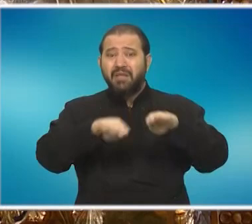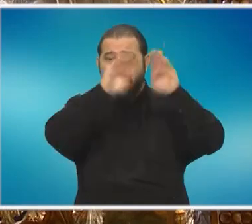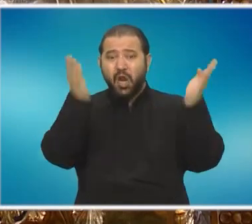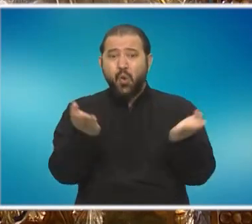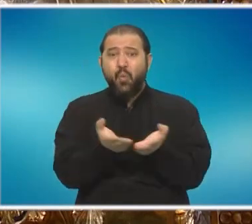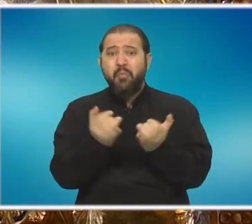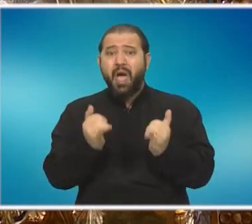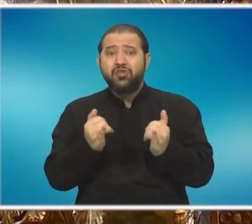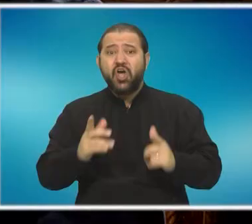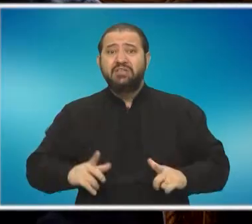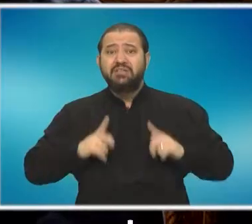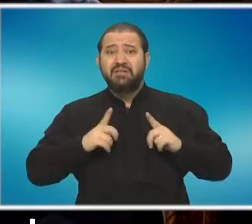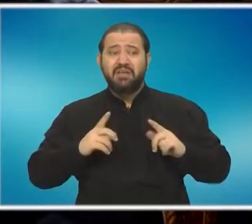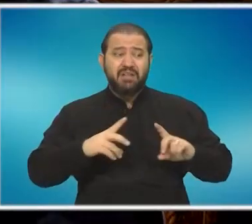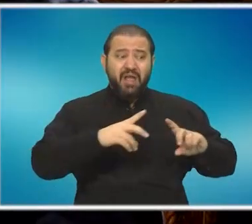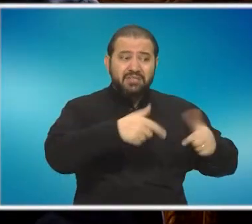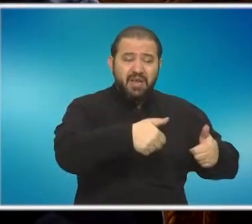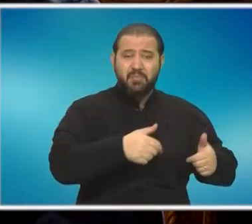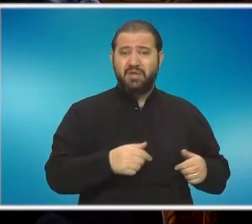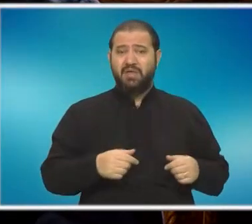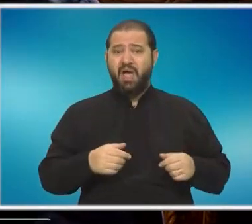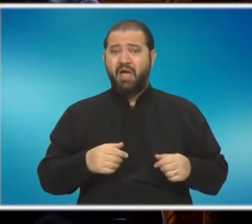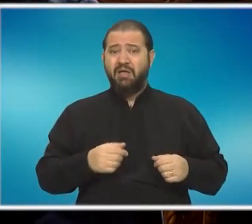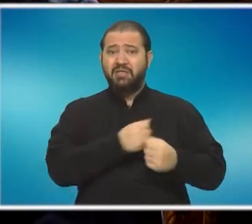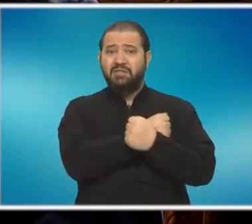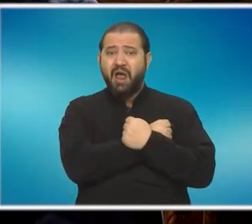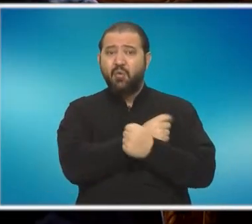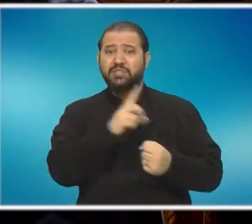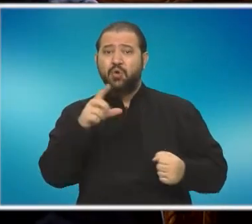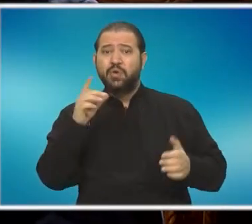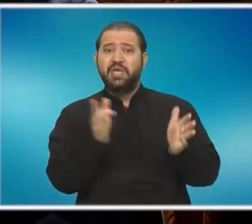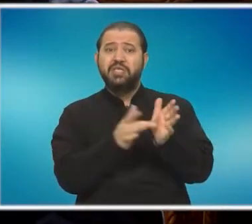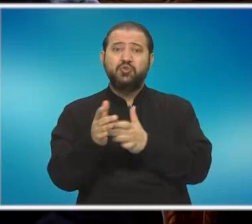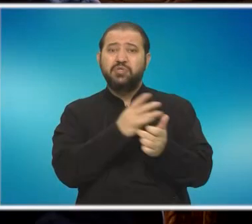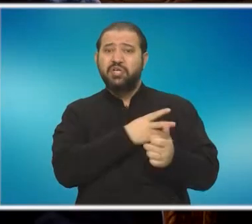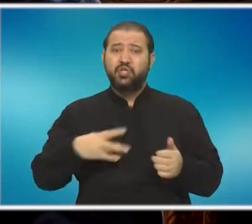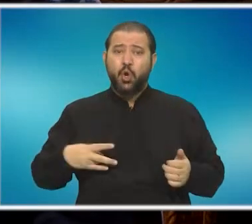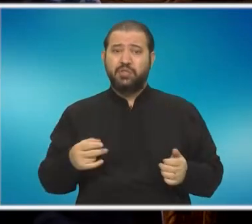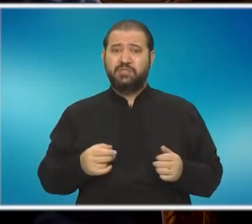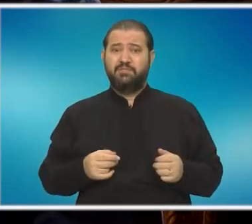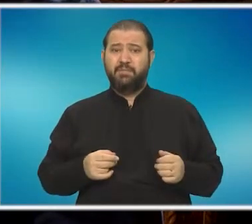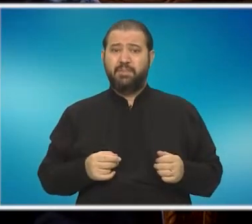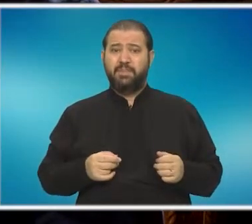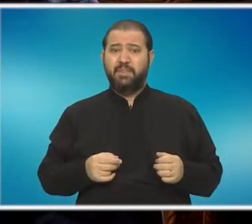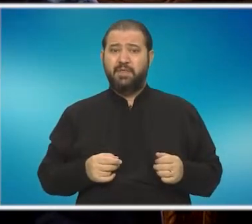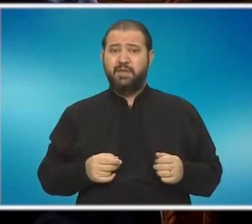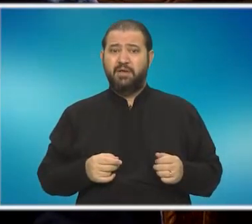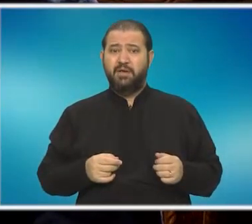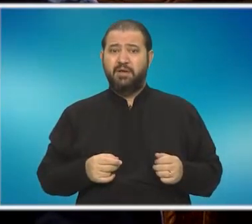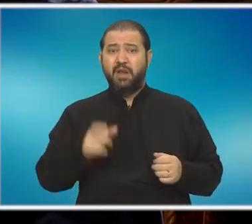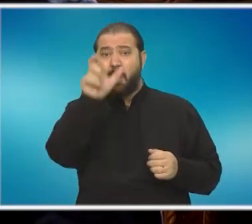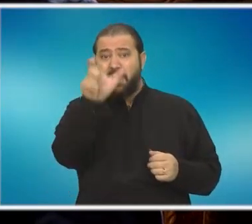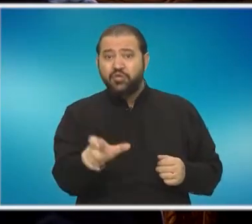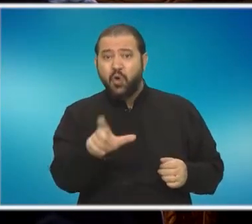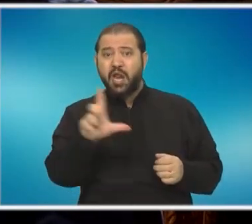tendință de a se eschiva la imaginea lui Hristos, la personalitatea